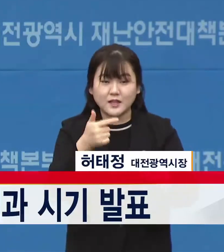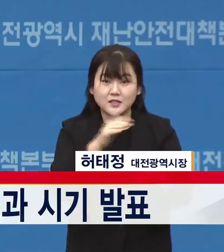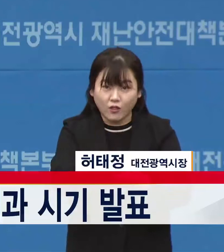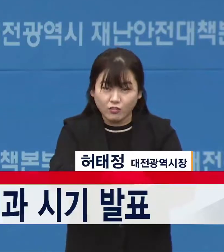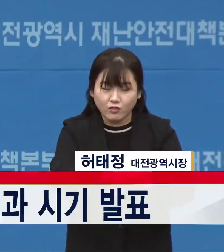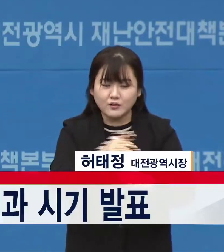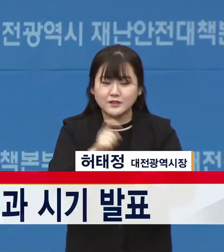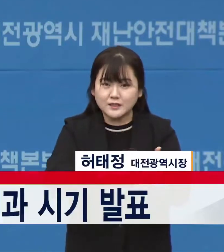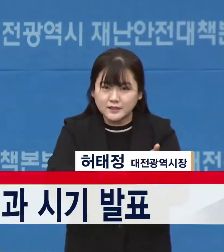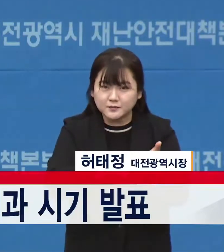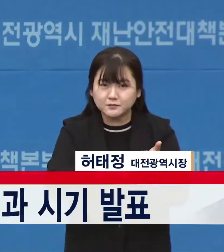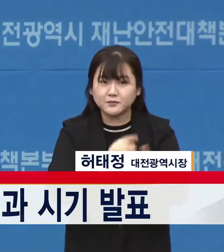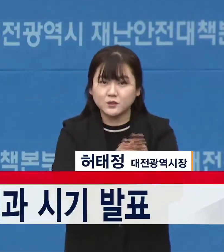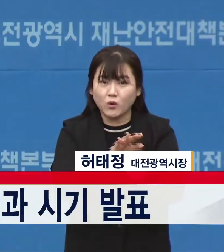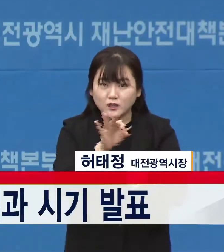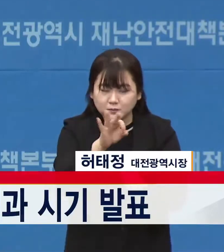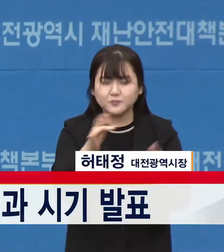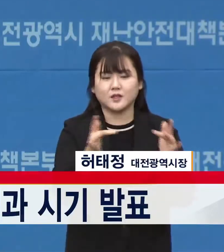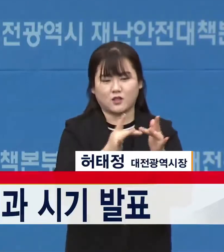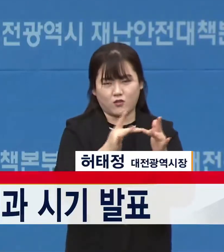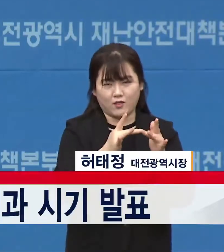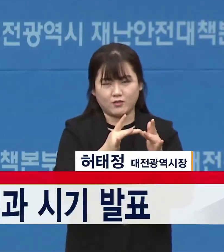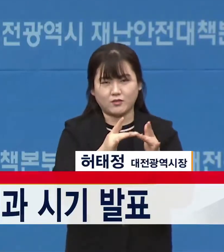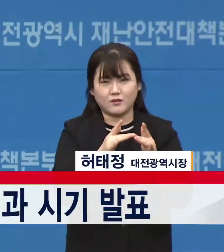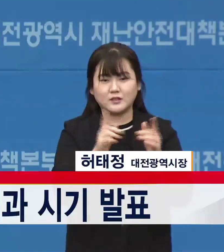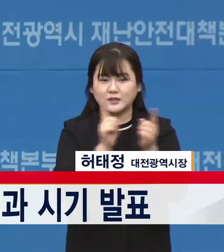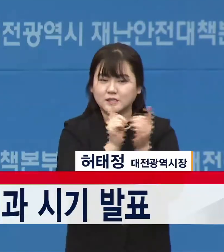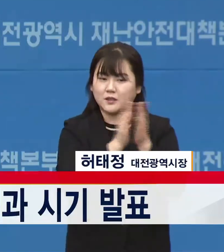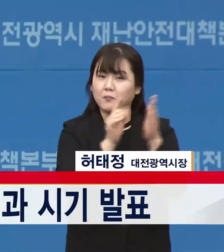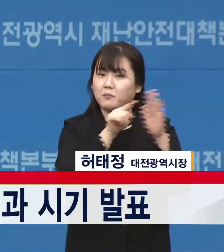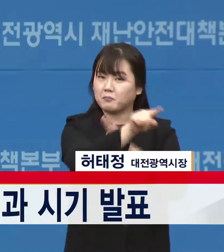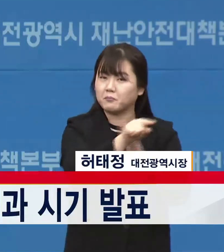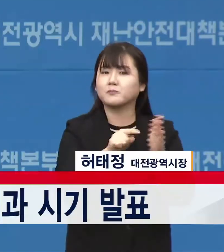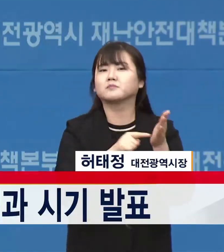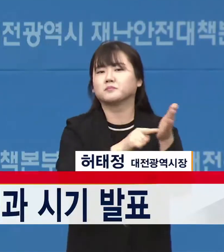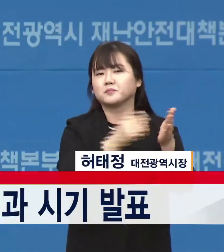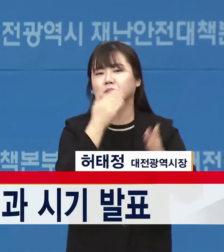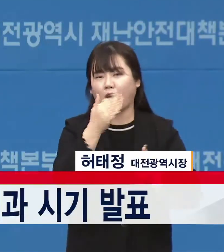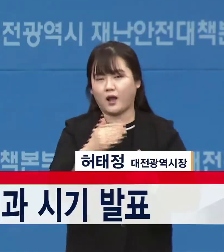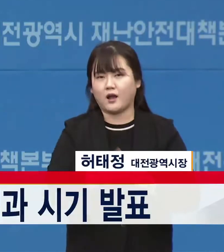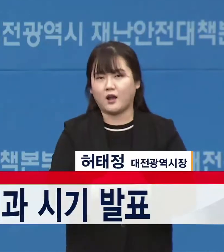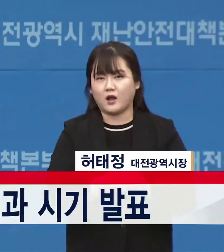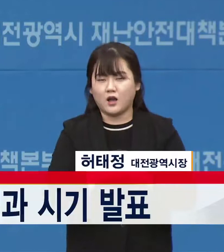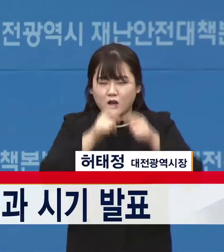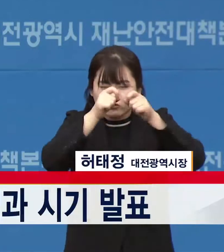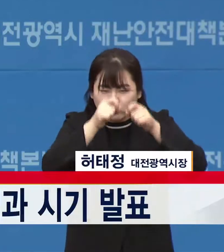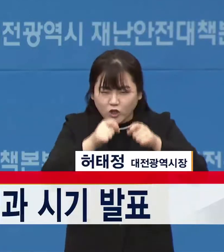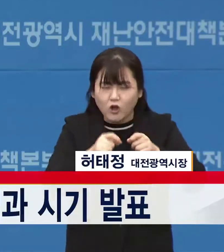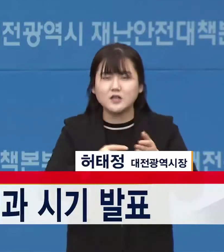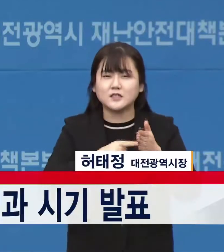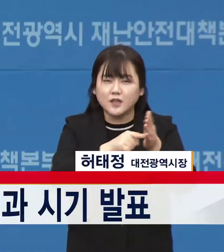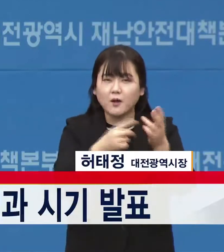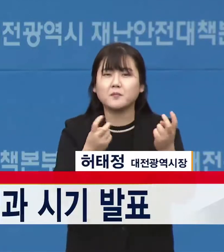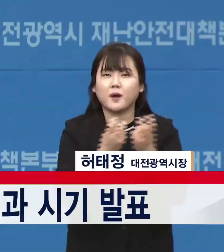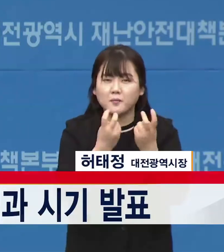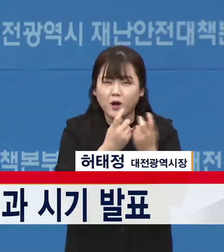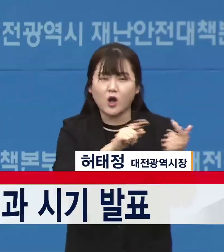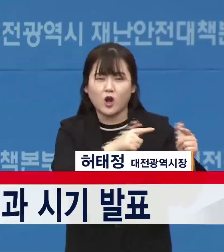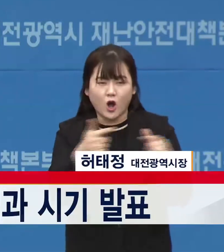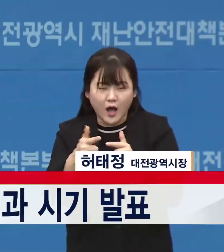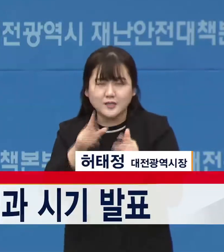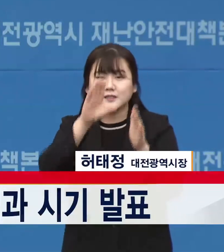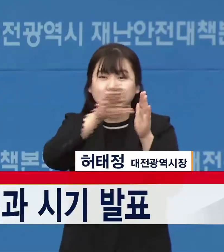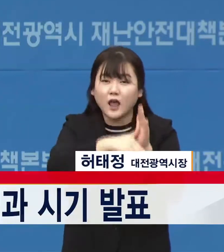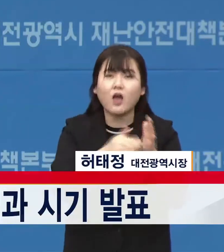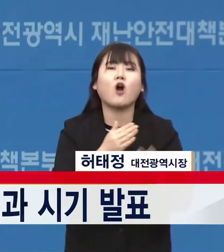생계 지원금은 온라인과 오프라인을 통해서 신청 토로하고 구체적인 신청 방법과 시기에